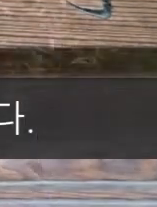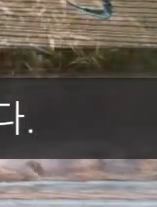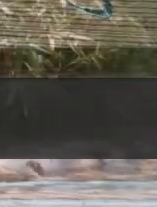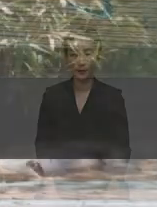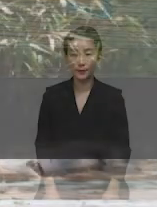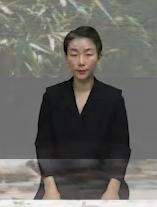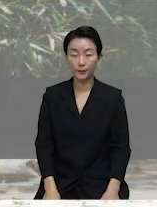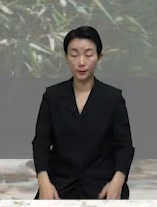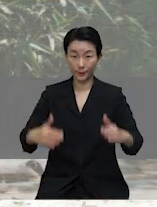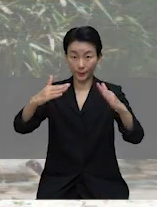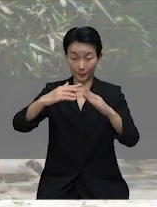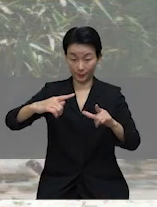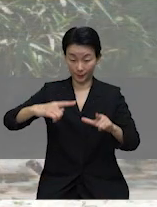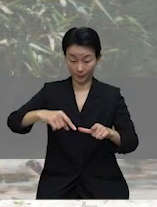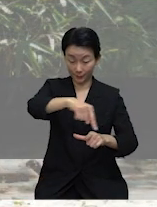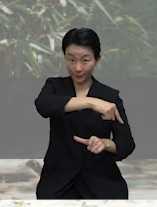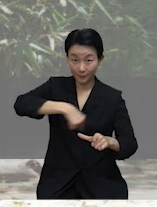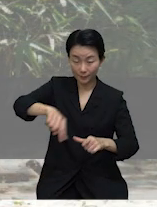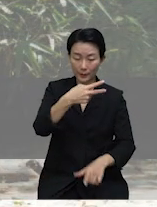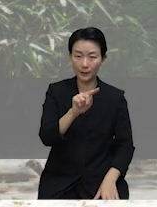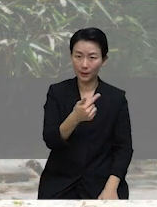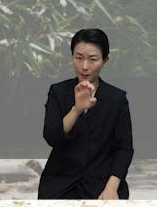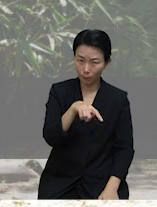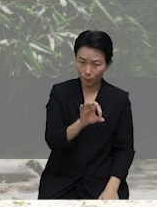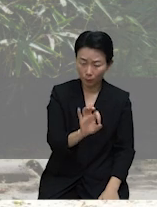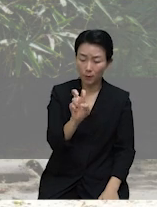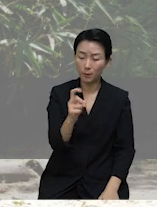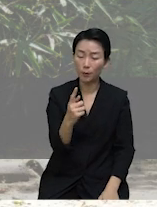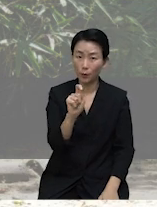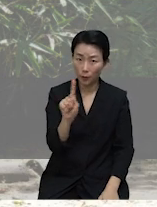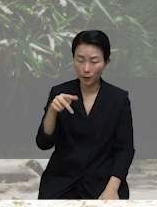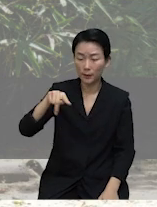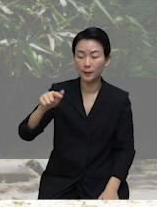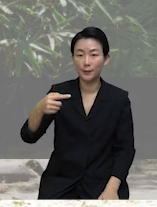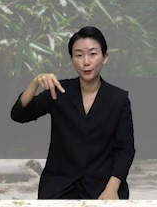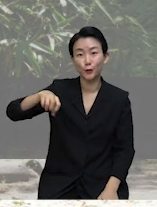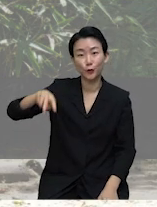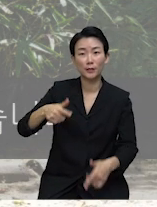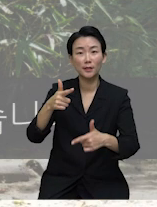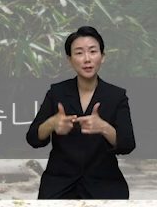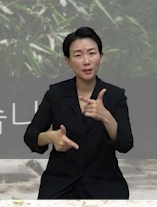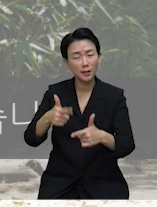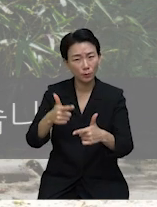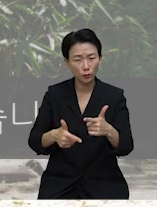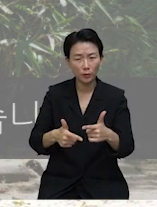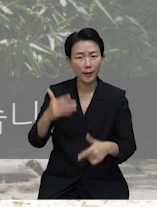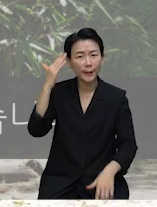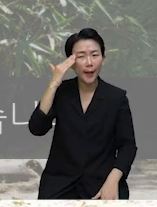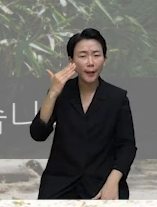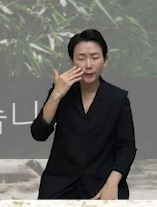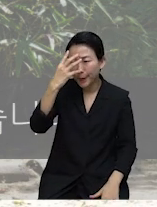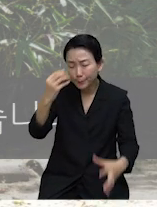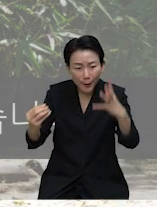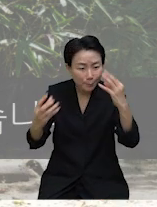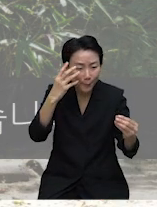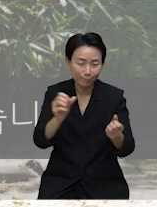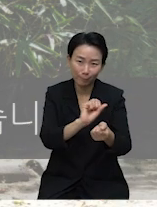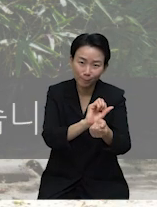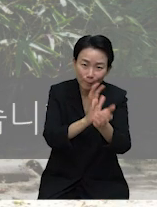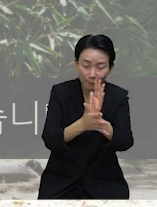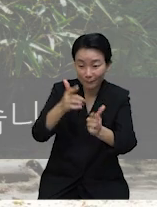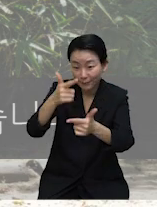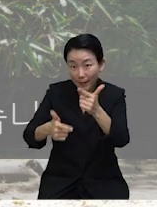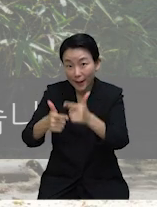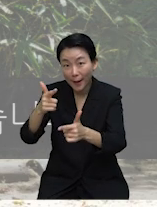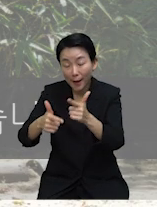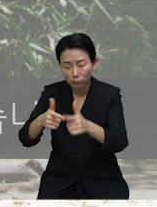것입니다. 뒷뜰에는 단풍나무, 모가나무, 산수유나무 등 우리나라의 산과 들에서 쉽게 볼 수